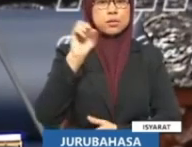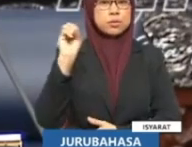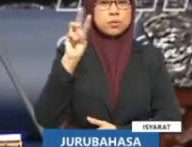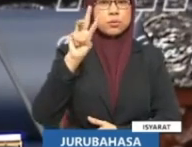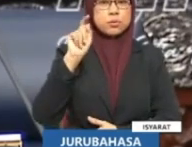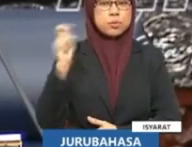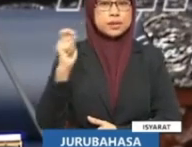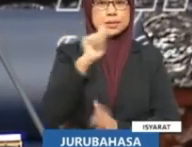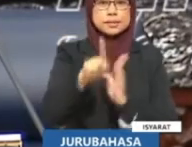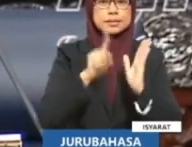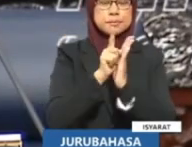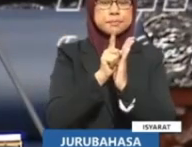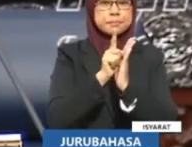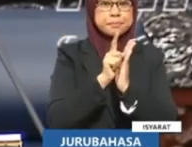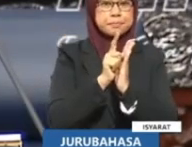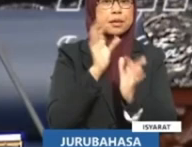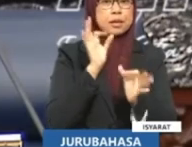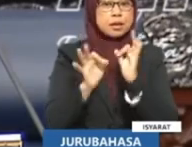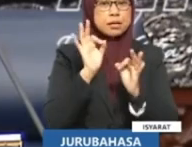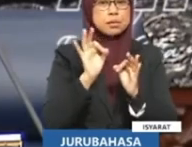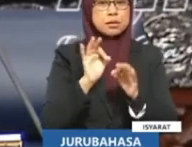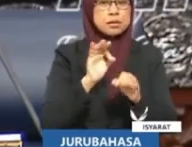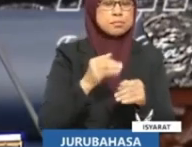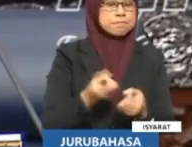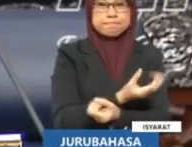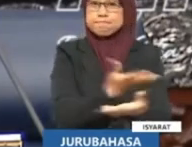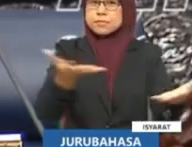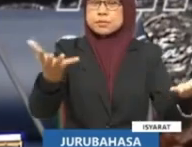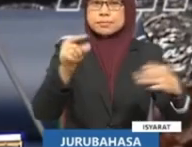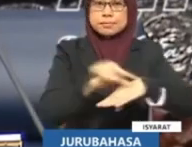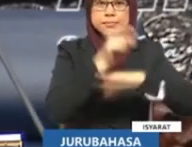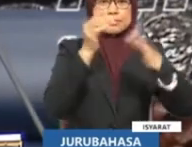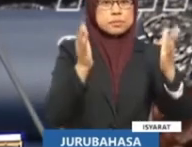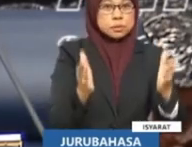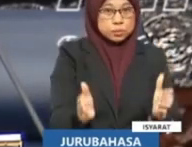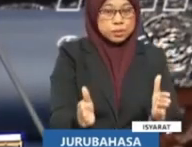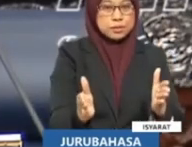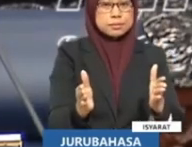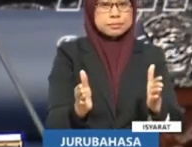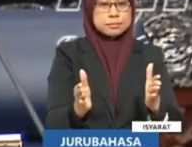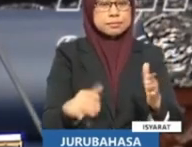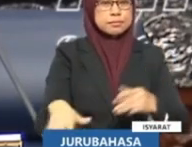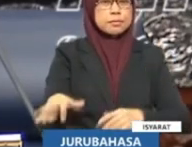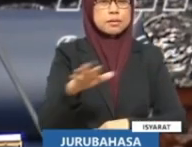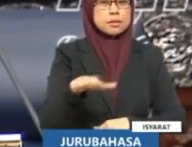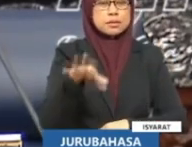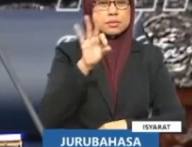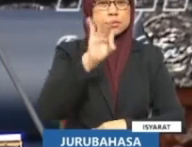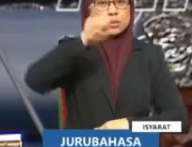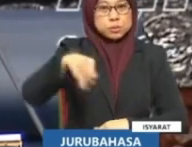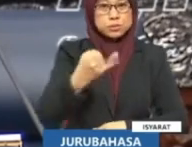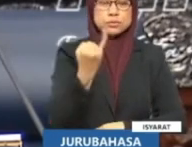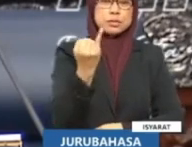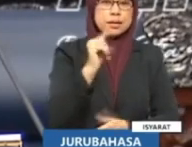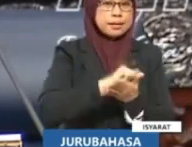itu secas jika sekiranya dilepaskan kepada semua para pengguna sebanyak sembilan